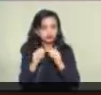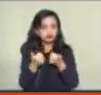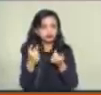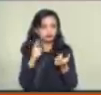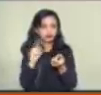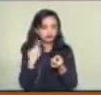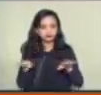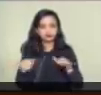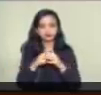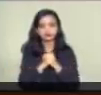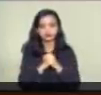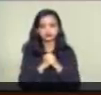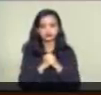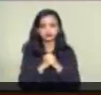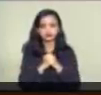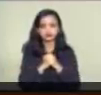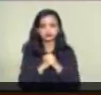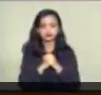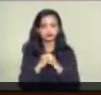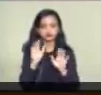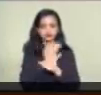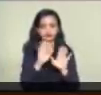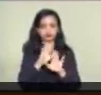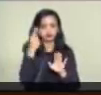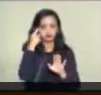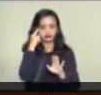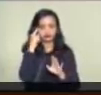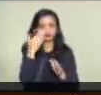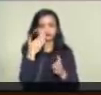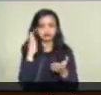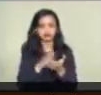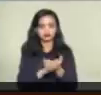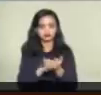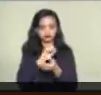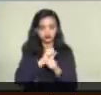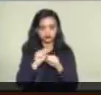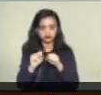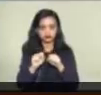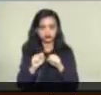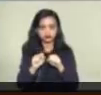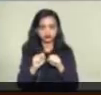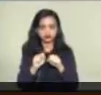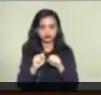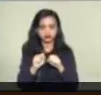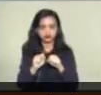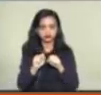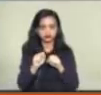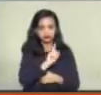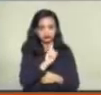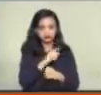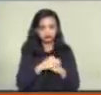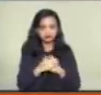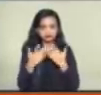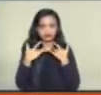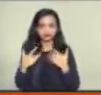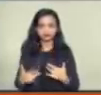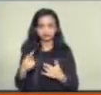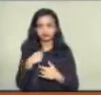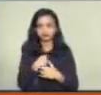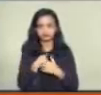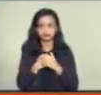aramidan. Madi ka pang panunot eh. Madi nga nasihat tatap no. Madi kami magdandanag dito eh. Depress